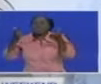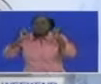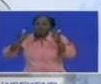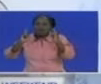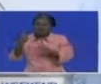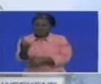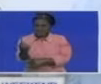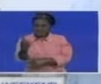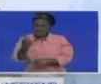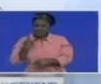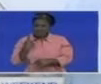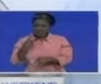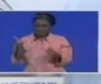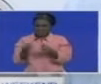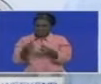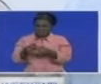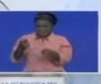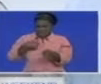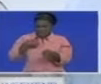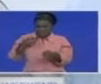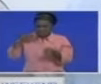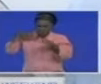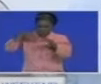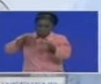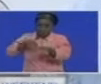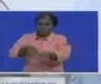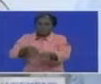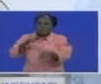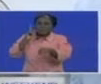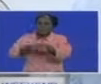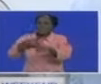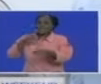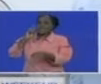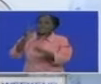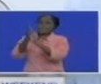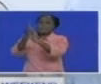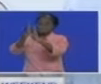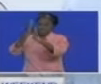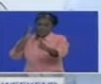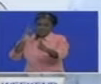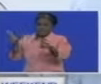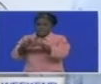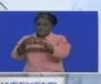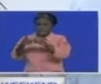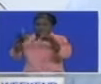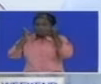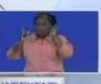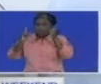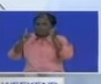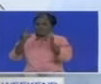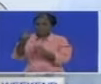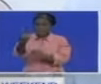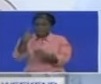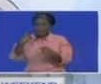na mwangaza ilikuwa inakimbia na sisi tulikuwa tunateremka. Vile niliona hiyo basi vile loli ilikuwa inakuja, mimi nikaanza pika